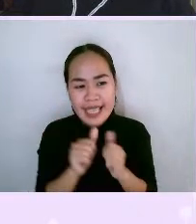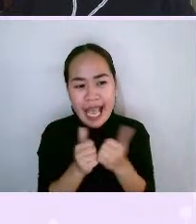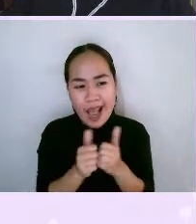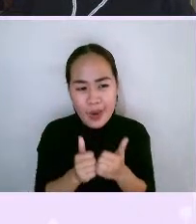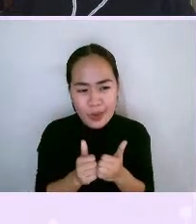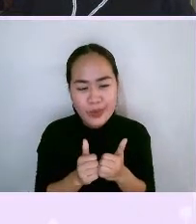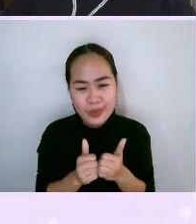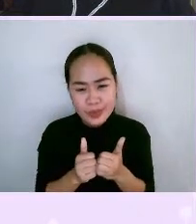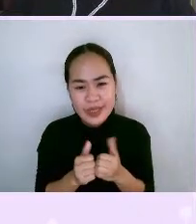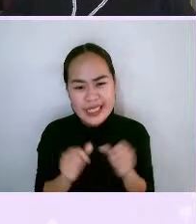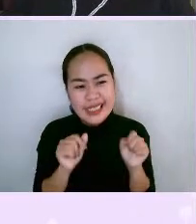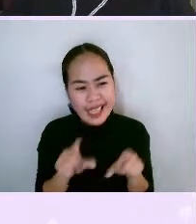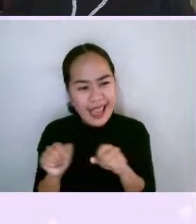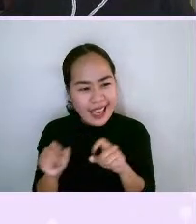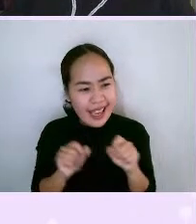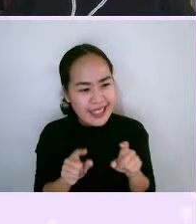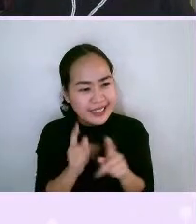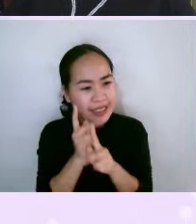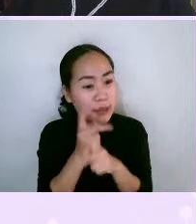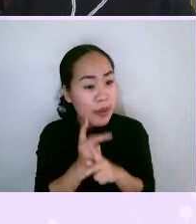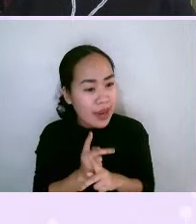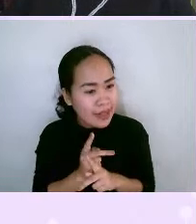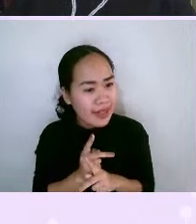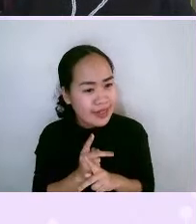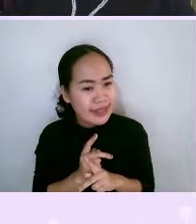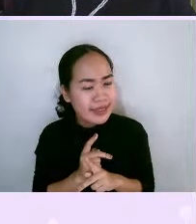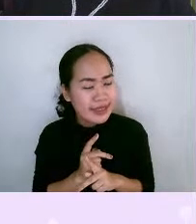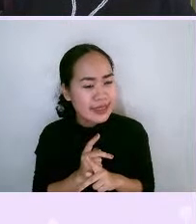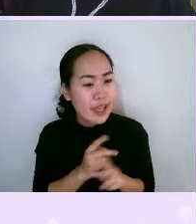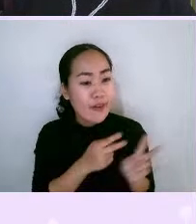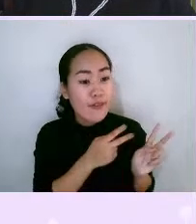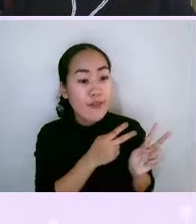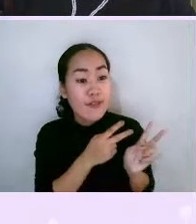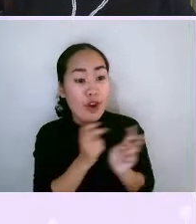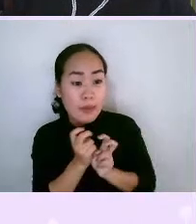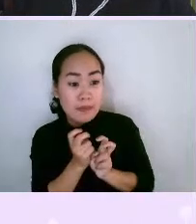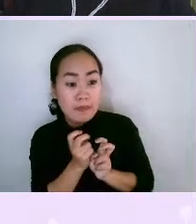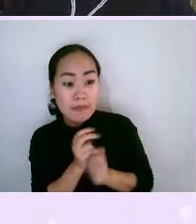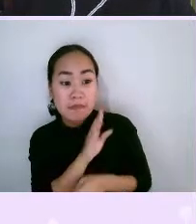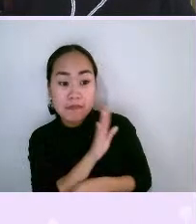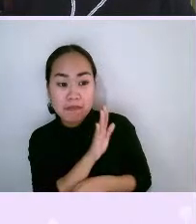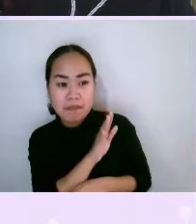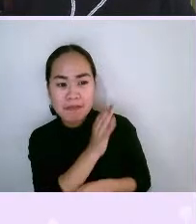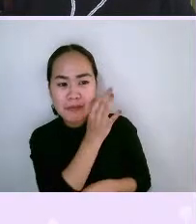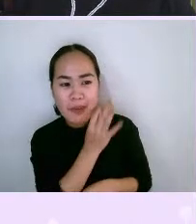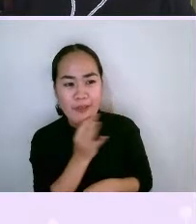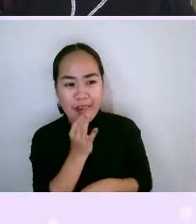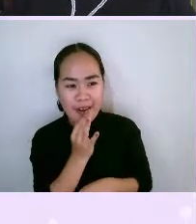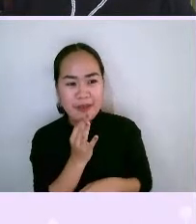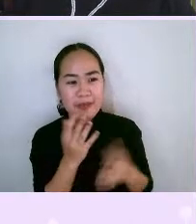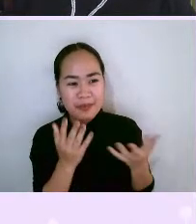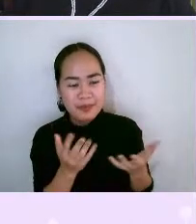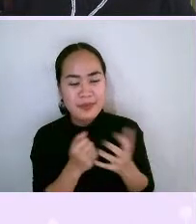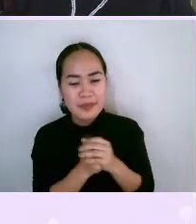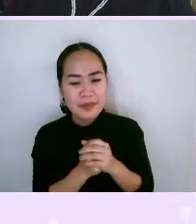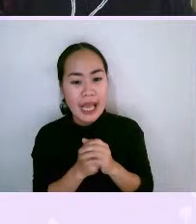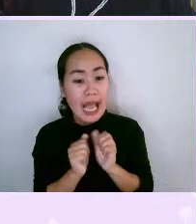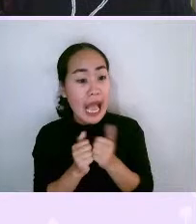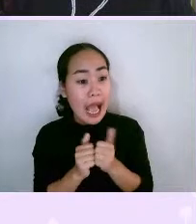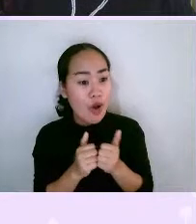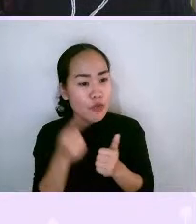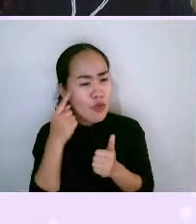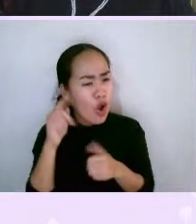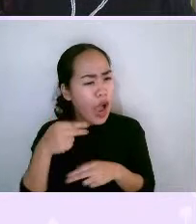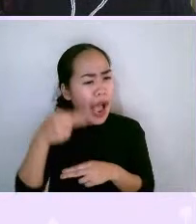ating na mga produkto na galing sa kanilang farms. Para mataas-taas